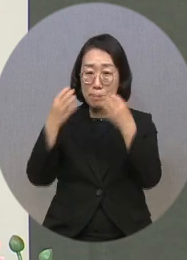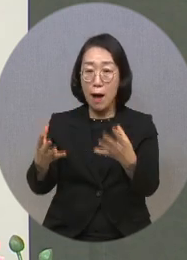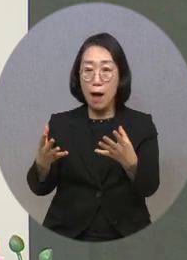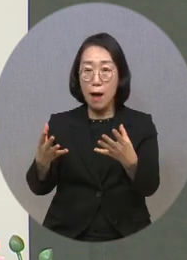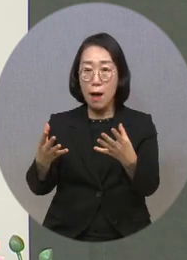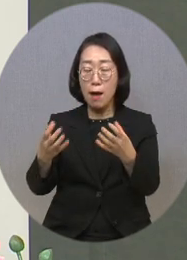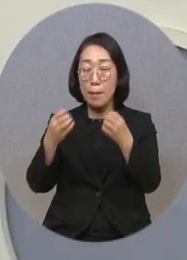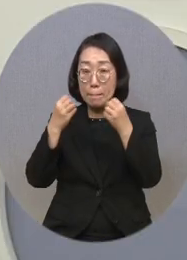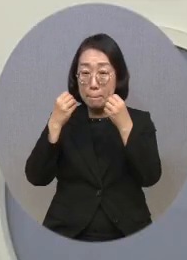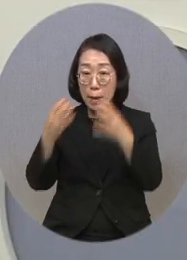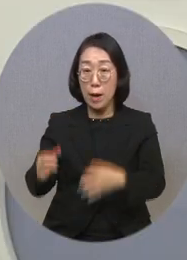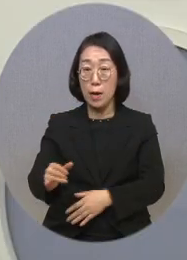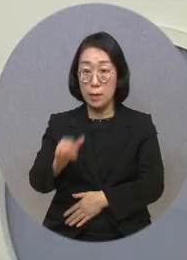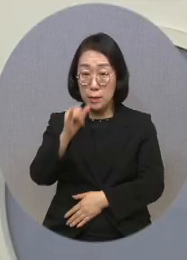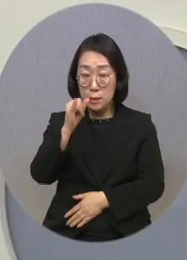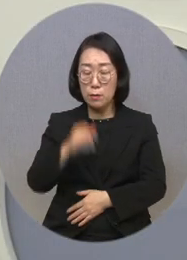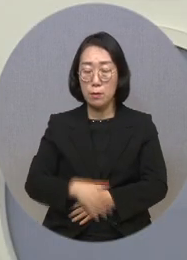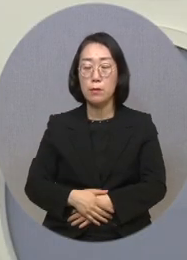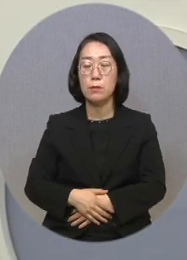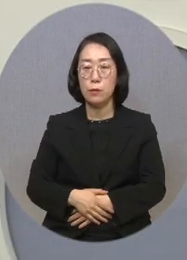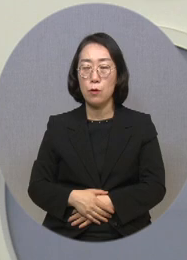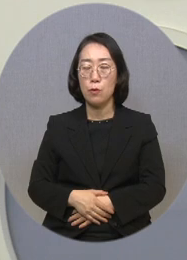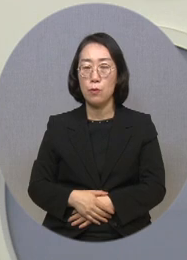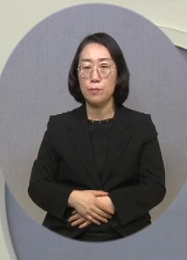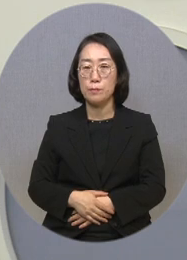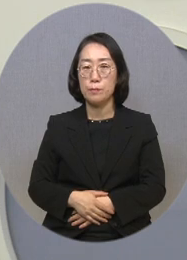새롭게 어떤 변화가. 그래서 이번에 그